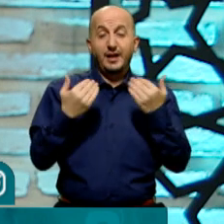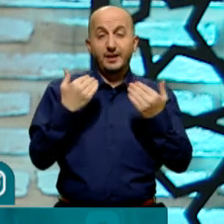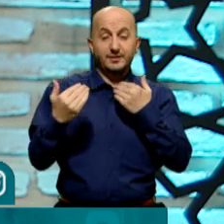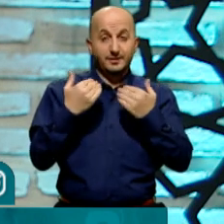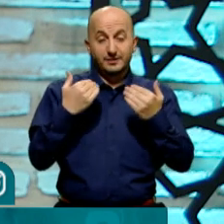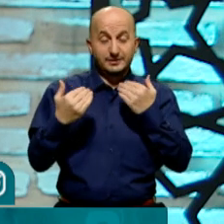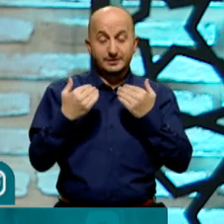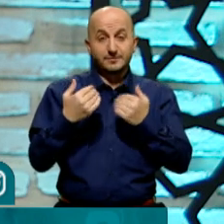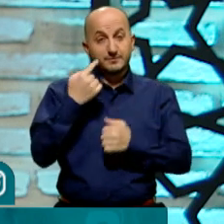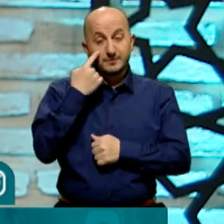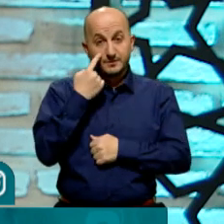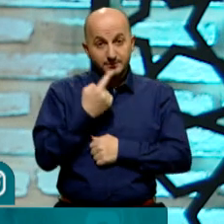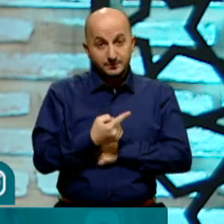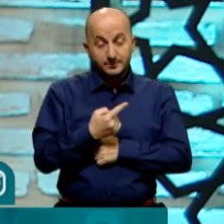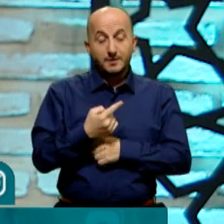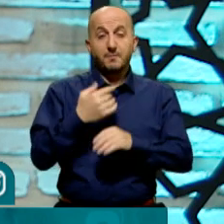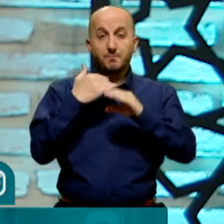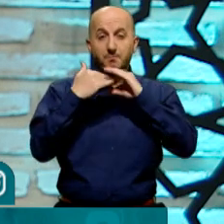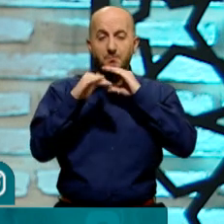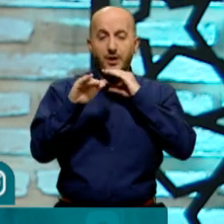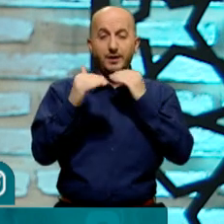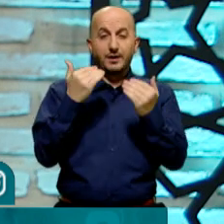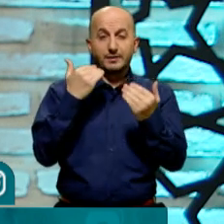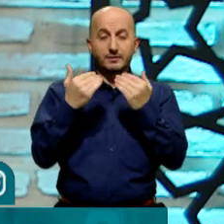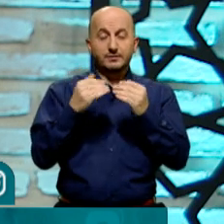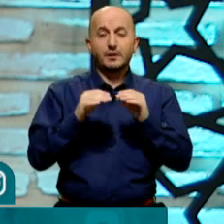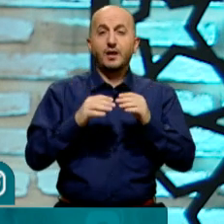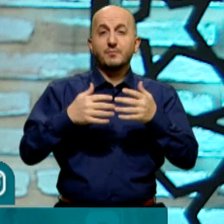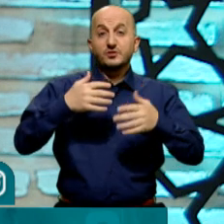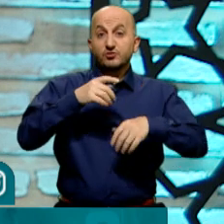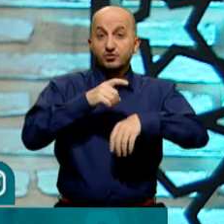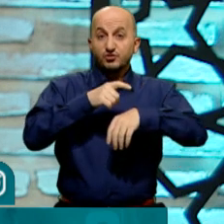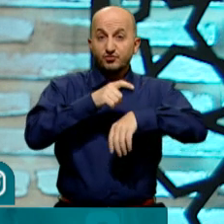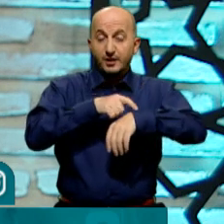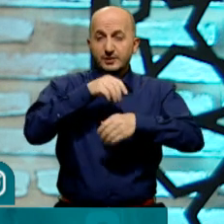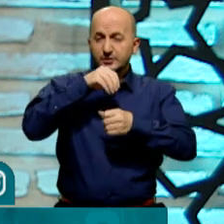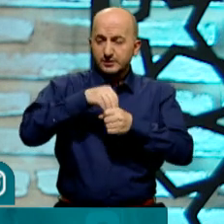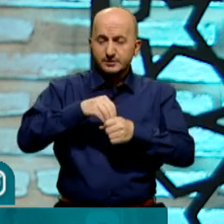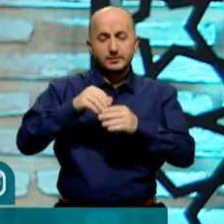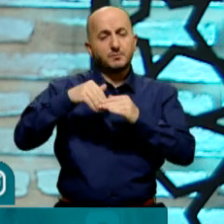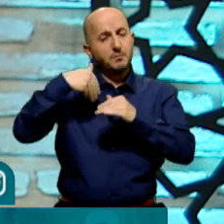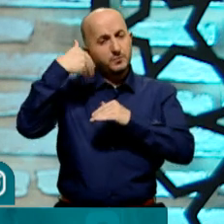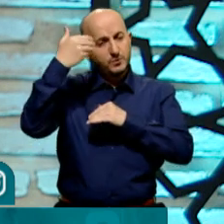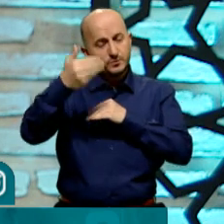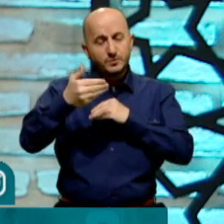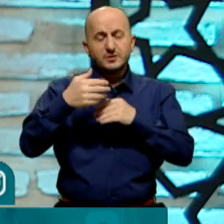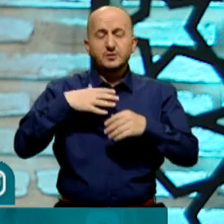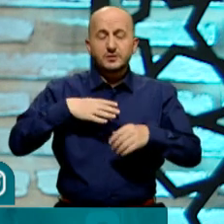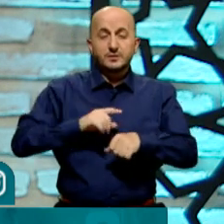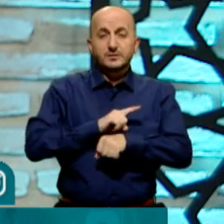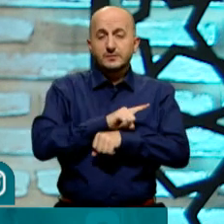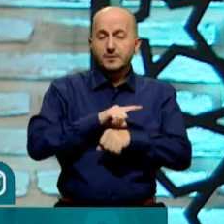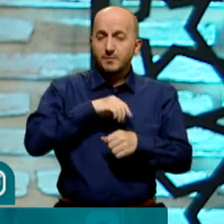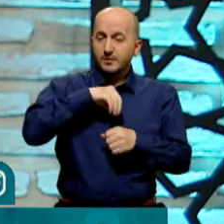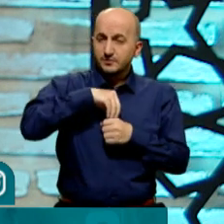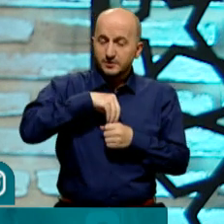diyanetesoralim@diyanet.gov.tr programımıza ait bir mail adresi. Hem yayın içerisinde hem de yayın dışında efendim istediğiniz zaman